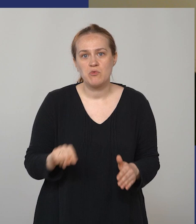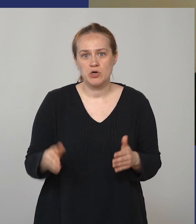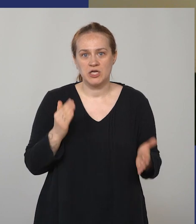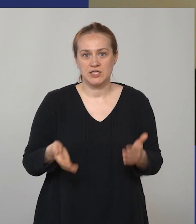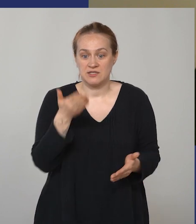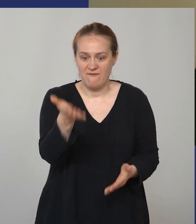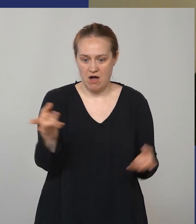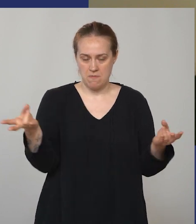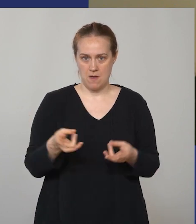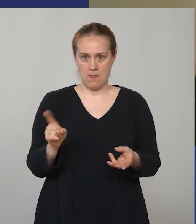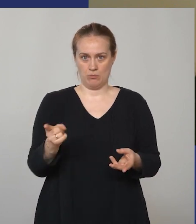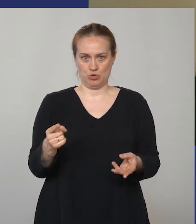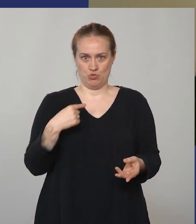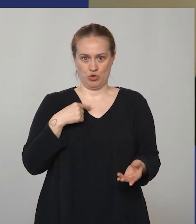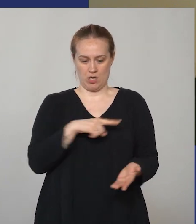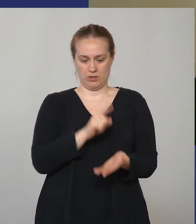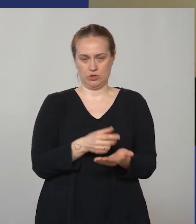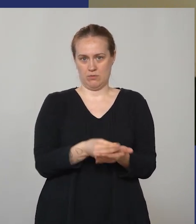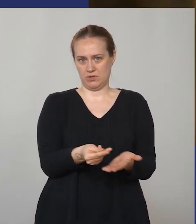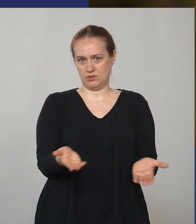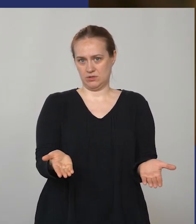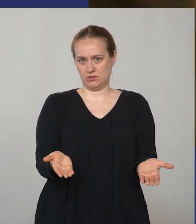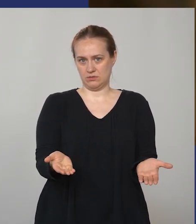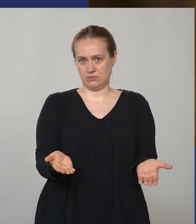вам нужно, почему я должна платить?